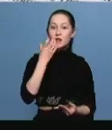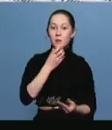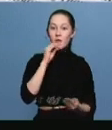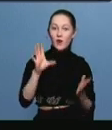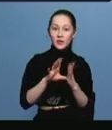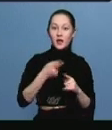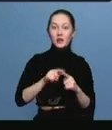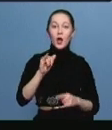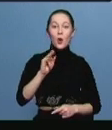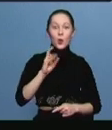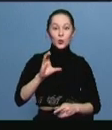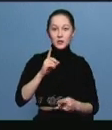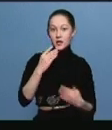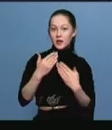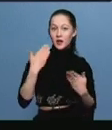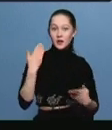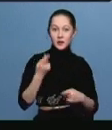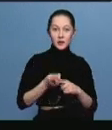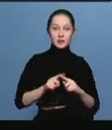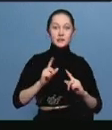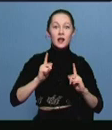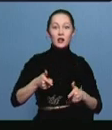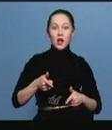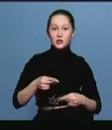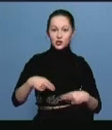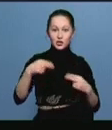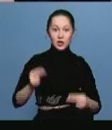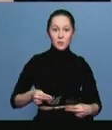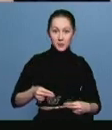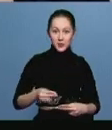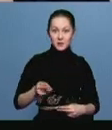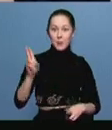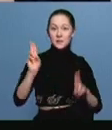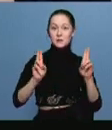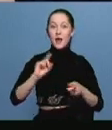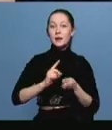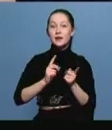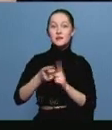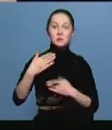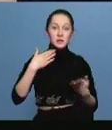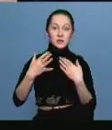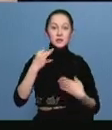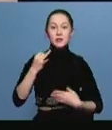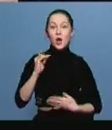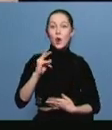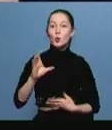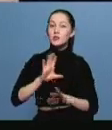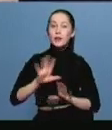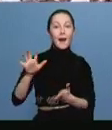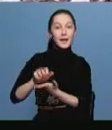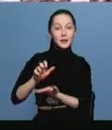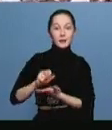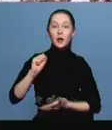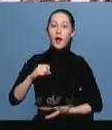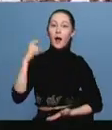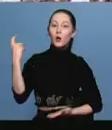это УКС. Буквально накануне отношения удмуртских коммунальных систем с городом принципиально изменились. Теперь УКС не арендатор, а концессионер, который